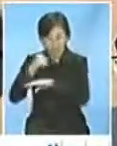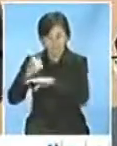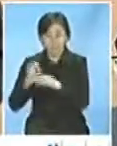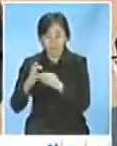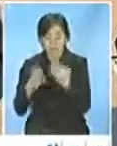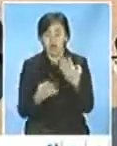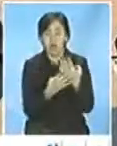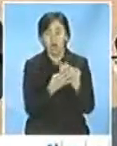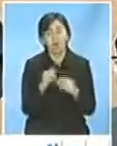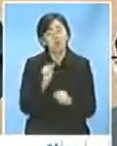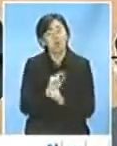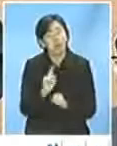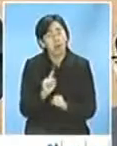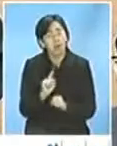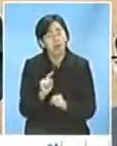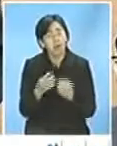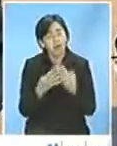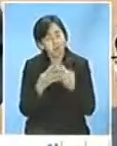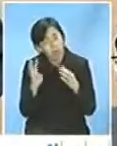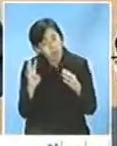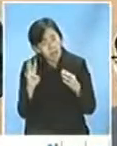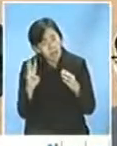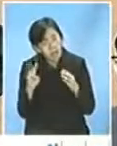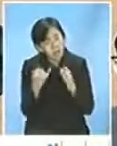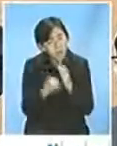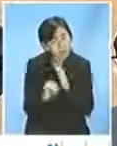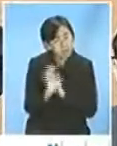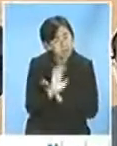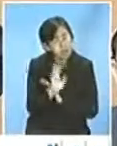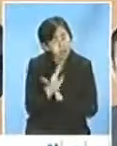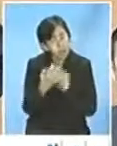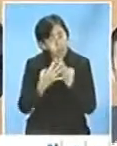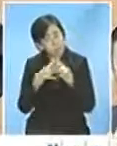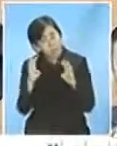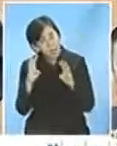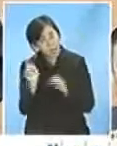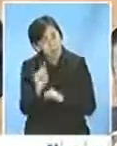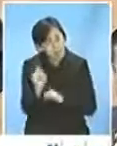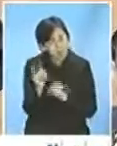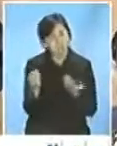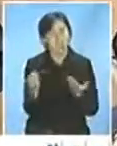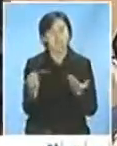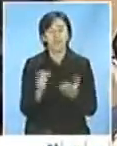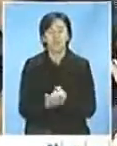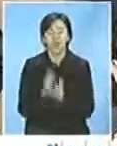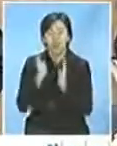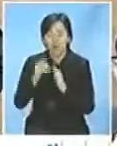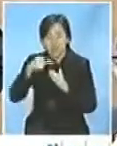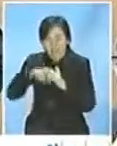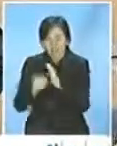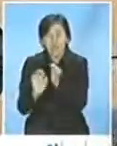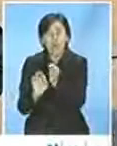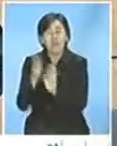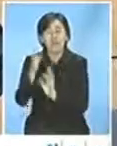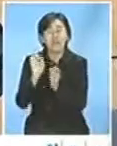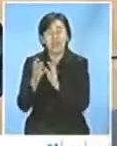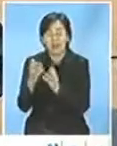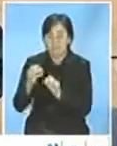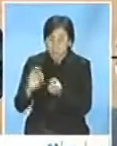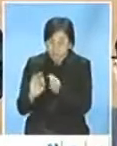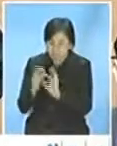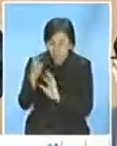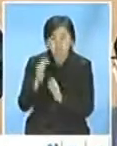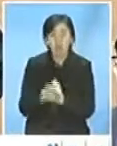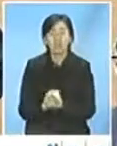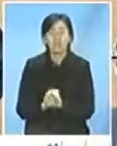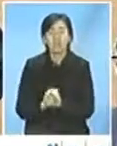ได้นิรโทษไหมล่ะครับหลักนิติรัฐอยู่ตรงไหนครับคนที่วางเพลิงเผาทรัพย์ที่ติดมาแล้วเนี่ย